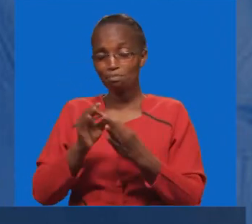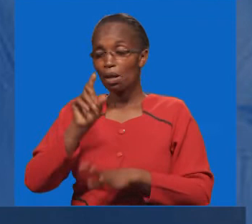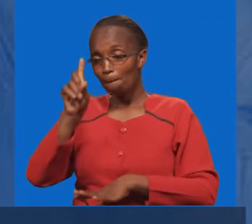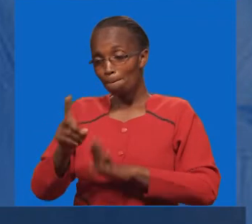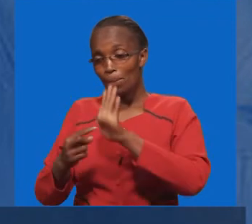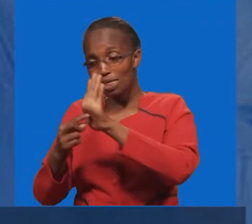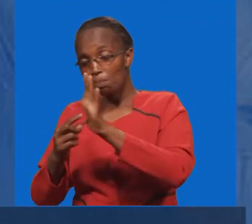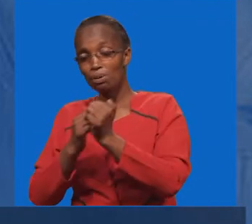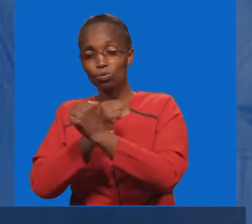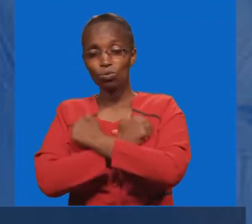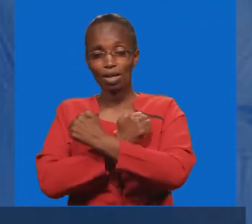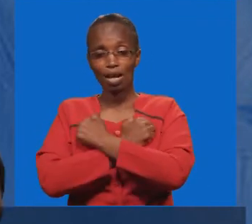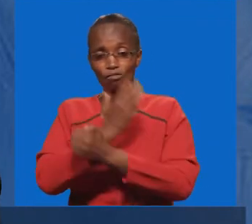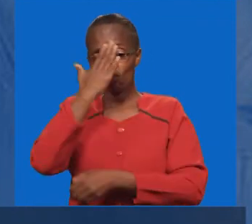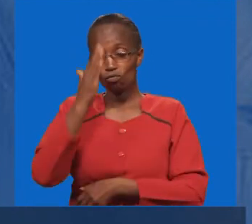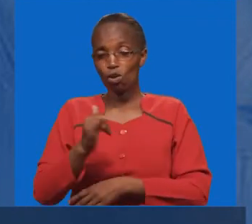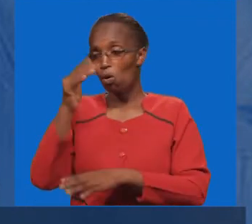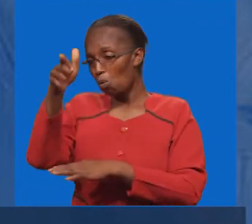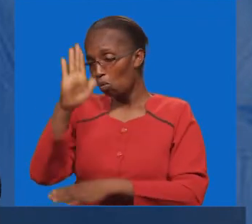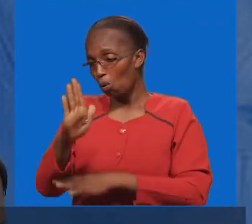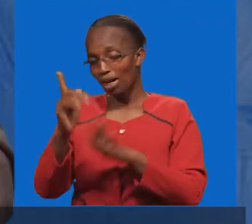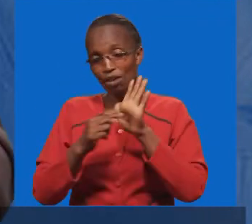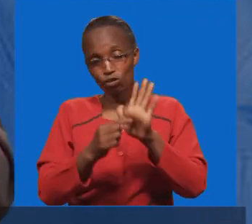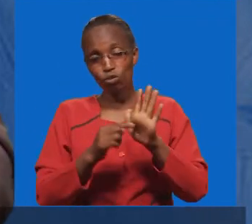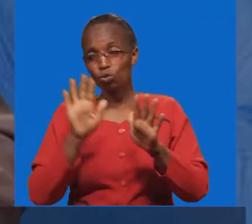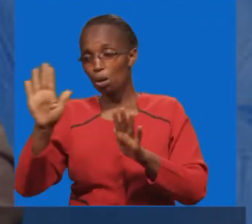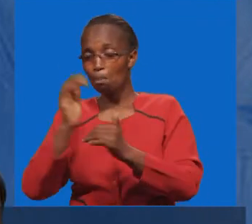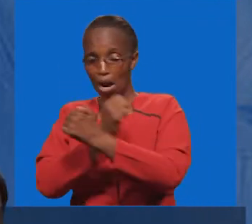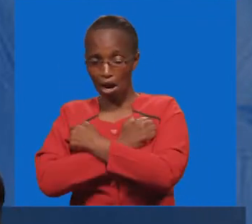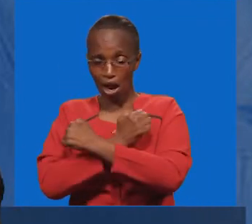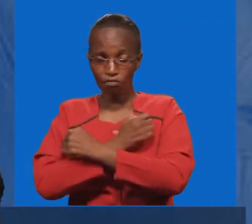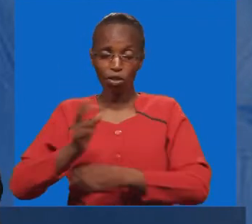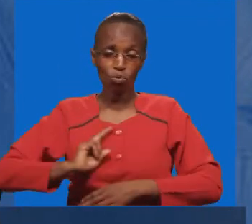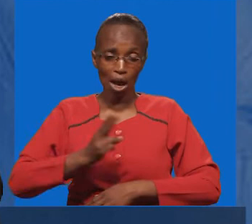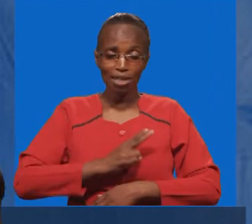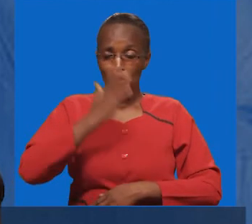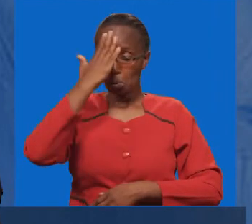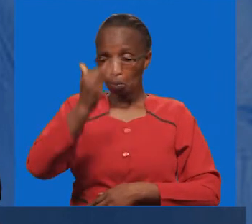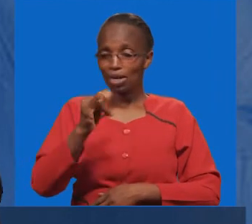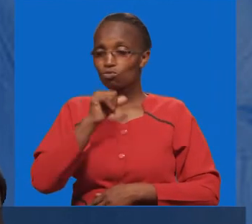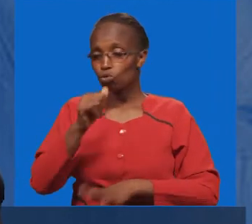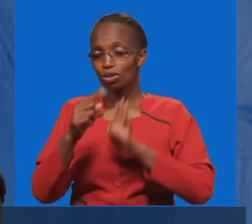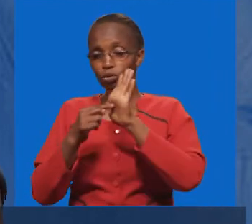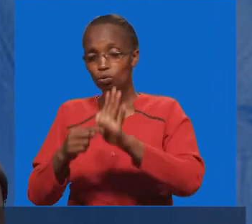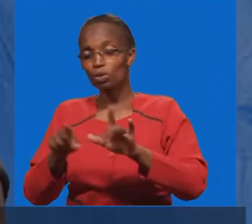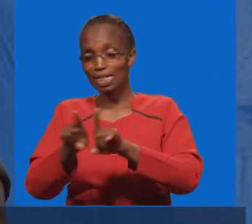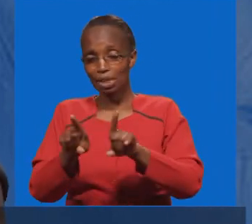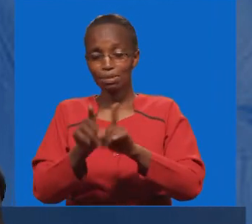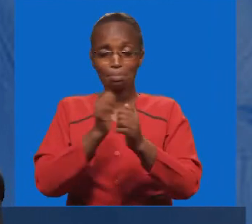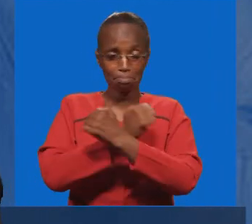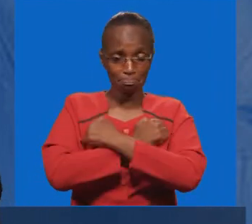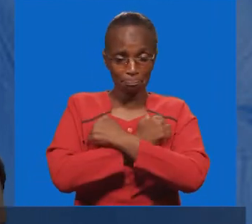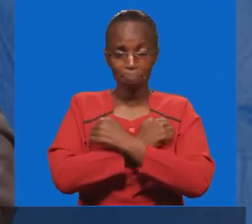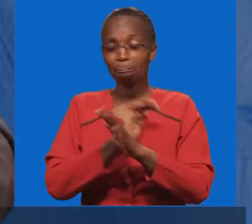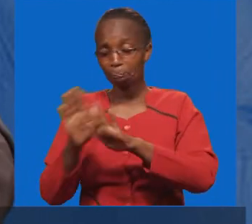familia fulani na anahitaji pia kuonyeshwa upendo. Tuwaonyeshe upendo, maana Mungu alionyesha upendo mkuu